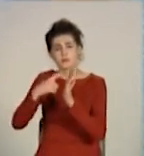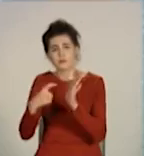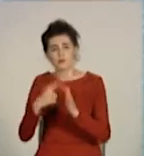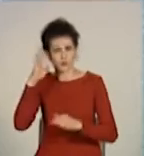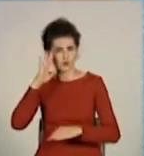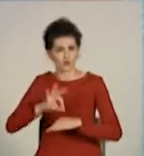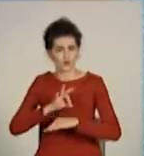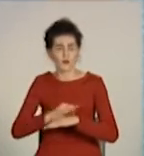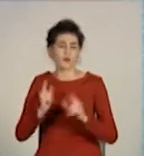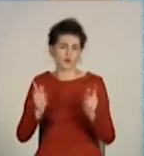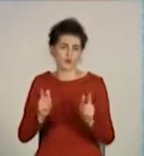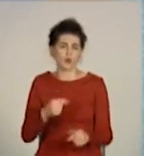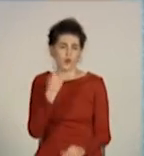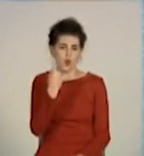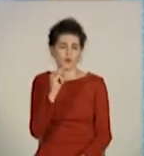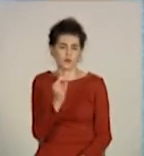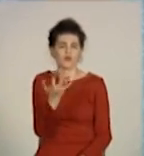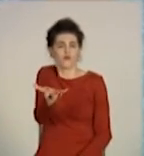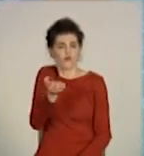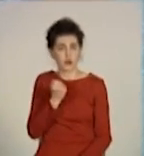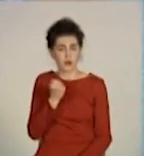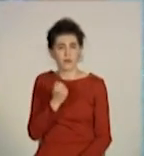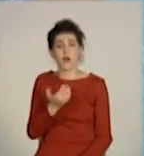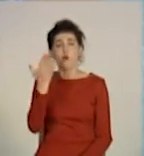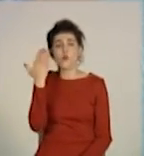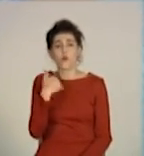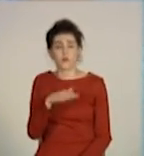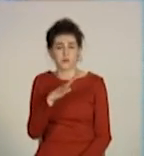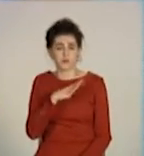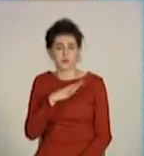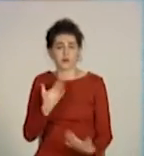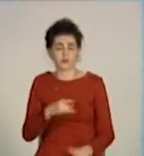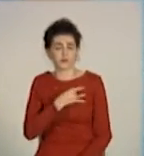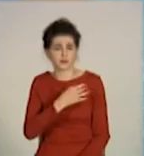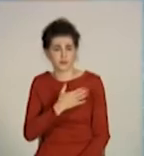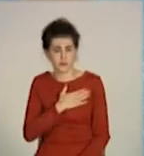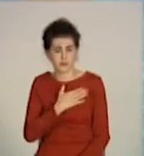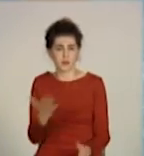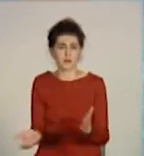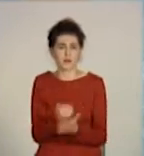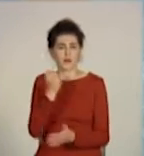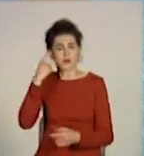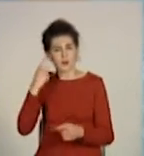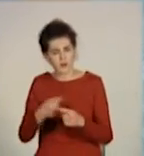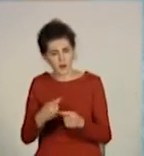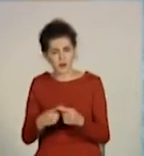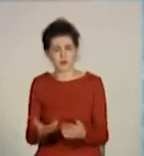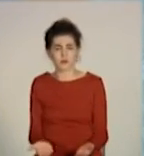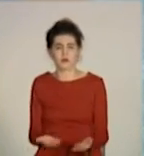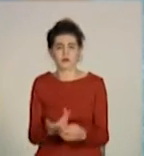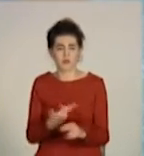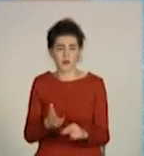одного дитинку ми візьмемо хоча б. И когда пришел, стал вопрос о восстановлении, у нас появились братики.